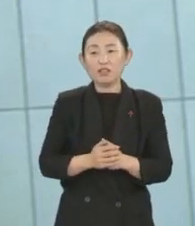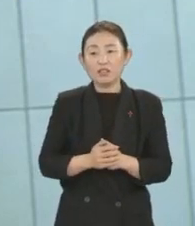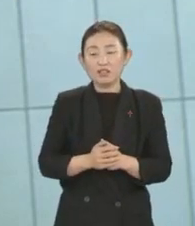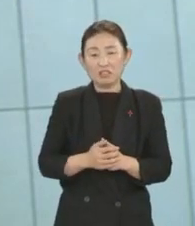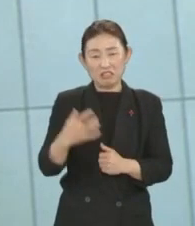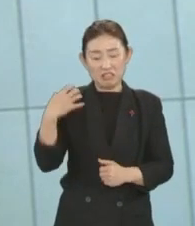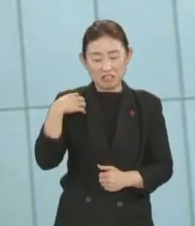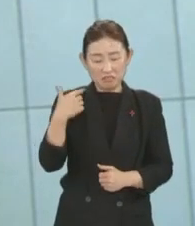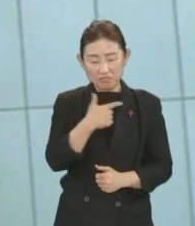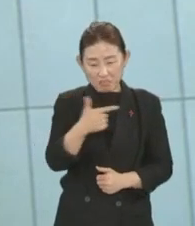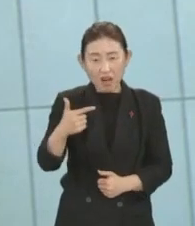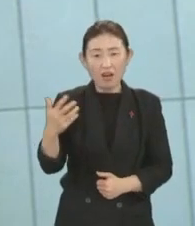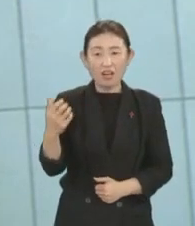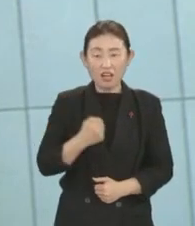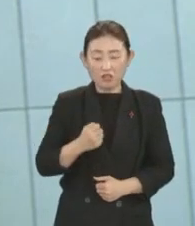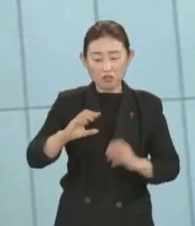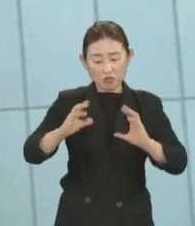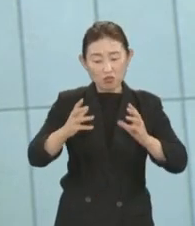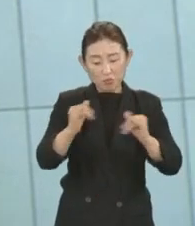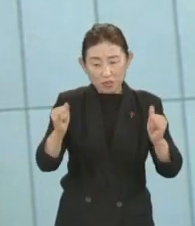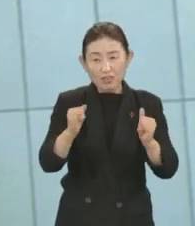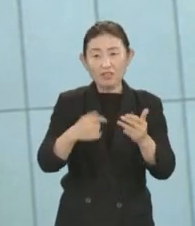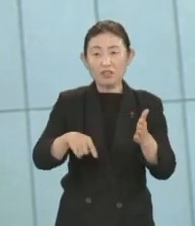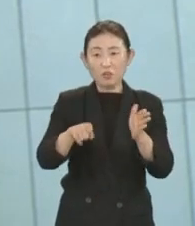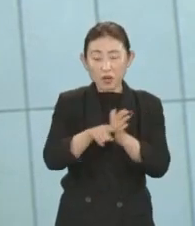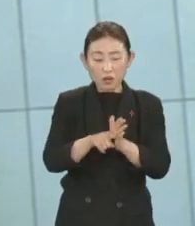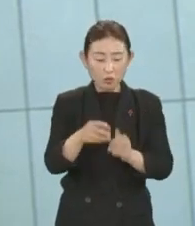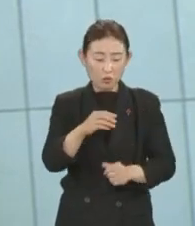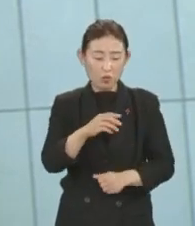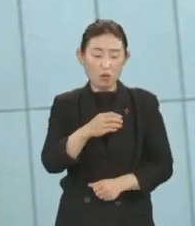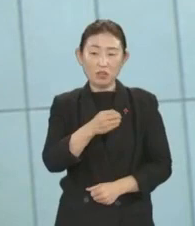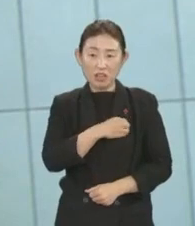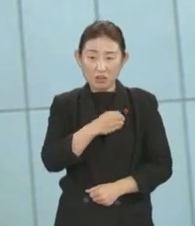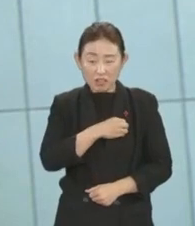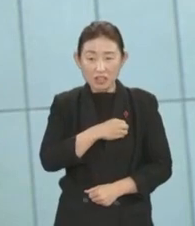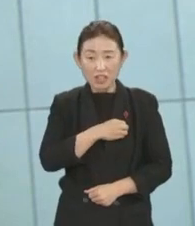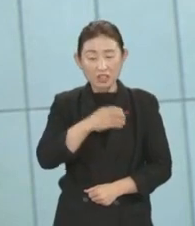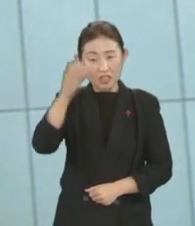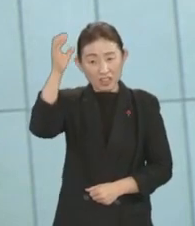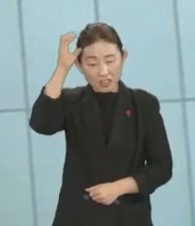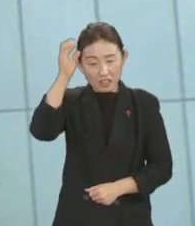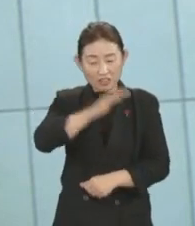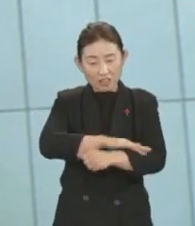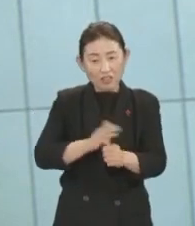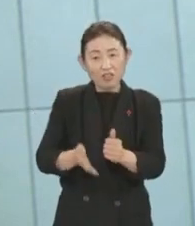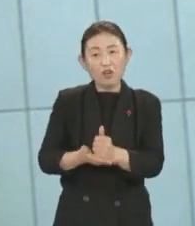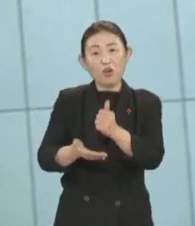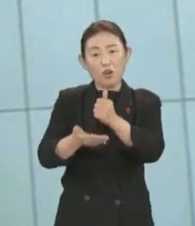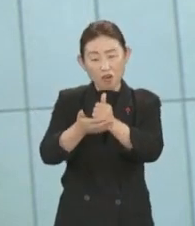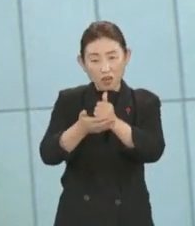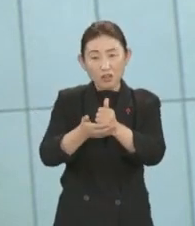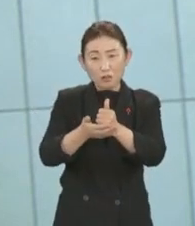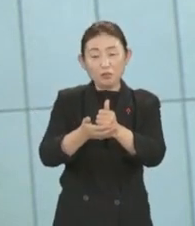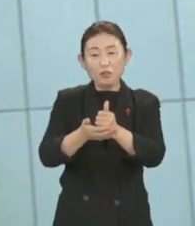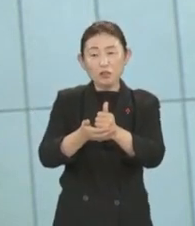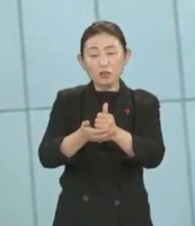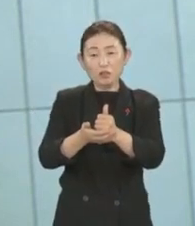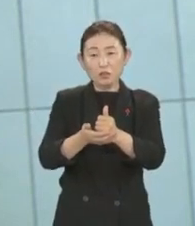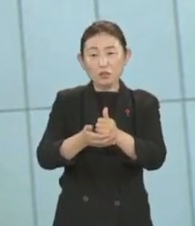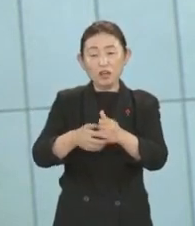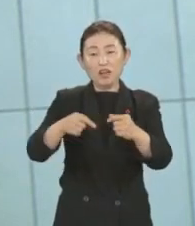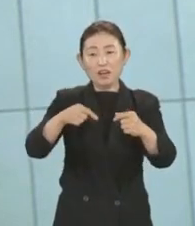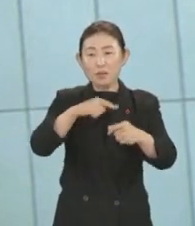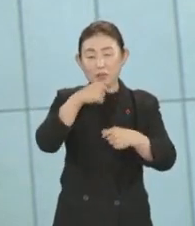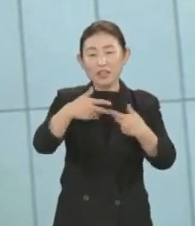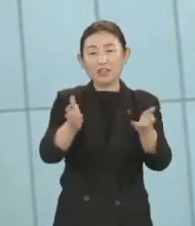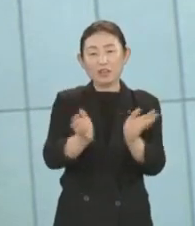무한한 책임을 갖고 또 국민들과 또 당원들한테 기대와 성원을 받는 그런 정당으로 좀 환골 탈퇴했으면